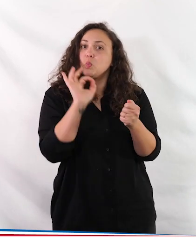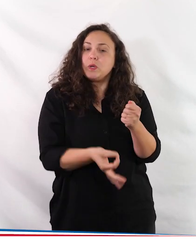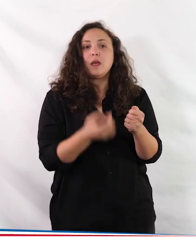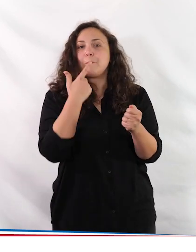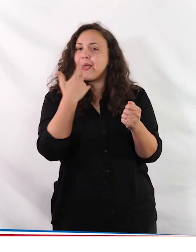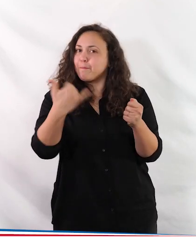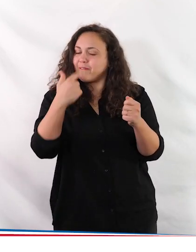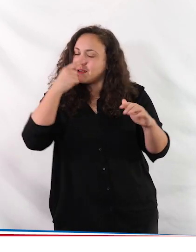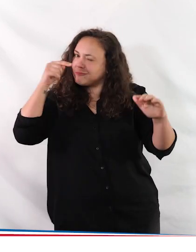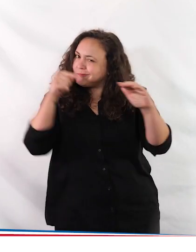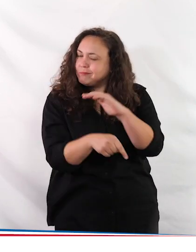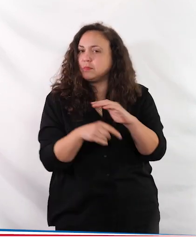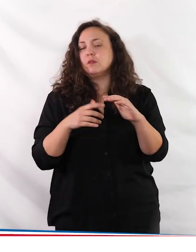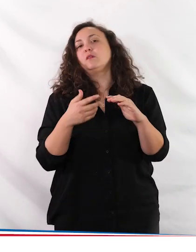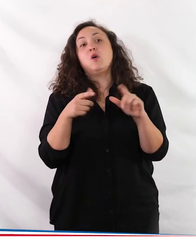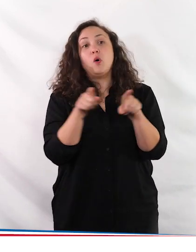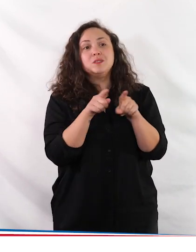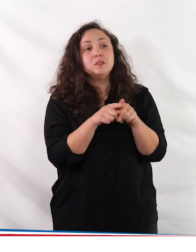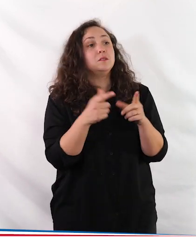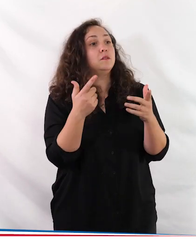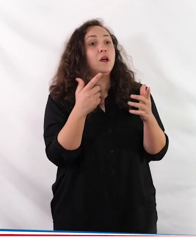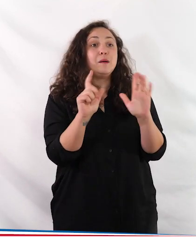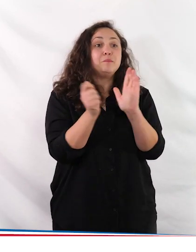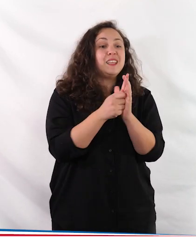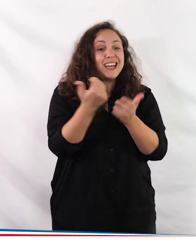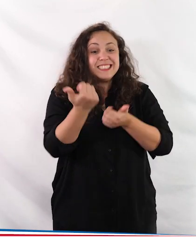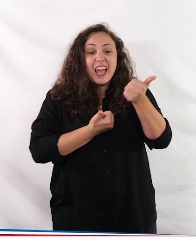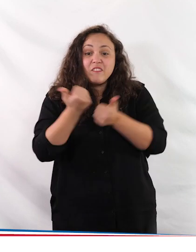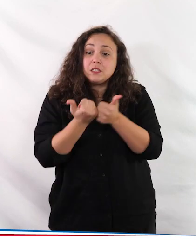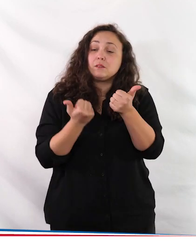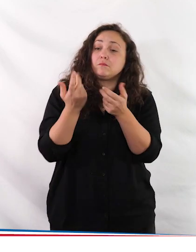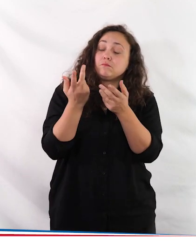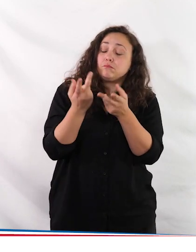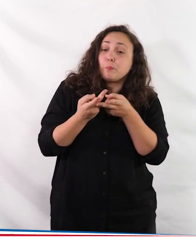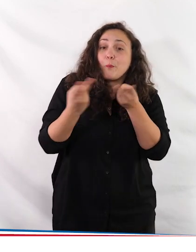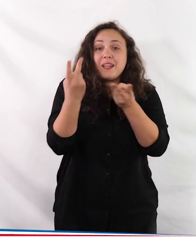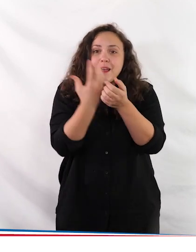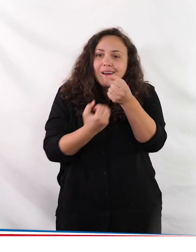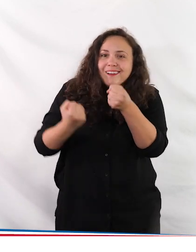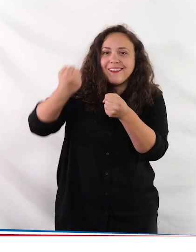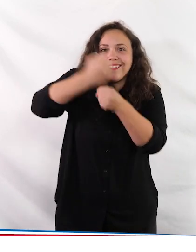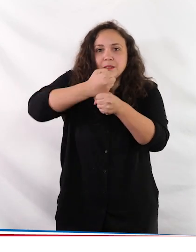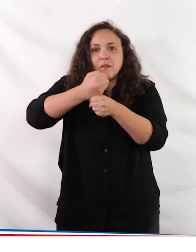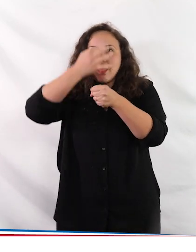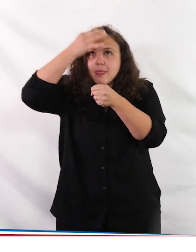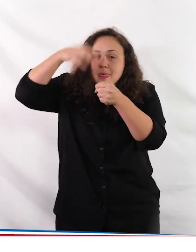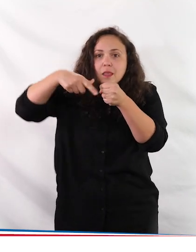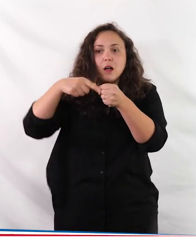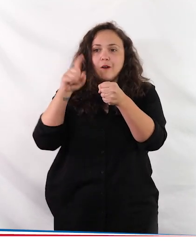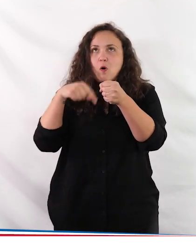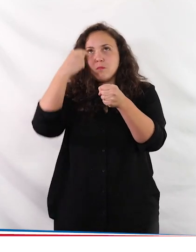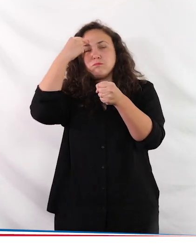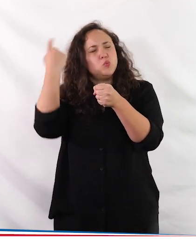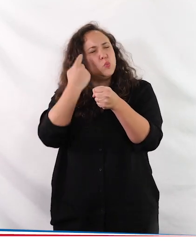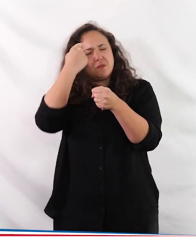tous les services publics et intégrer dans la conception des services publics l'accessibilité universelle. Mais il faut